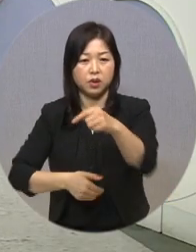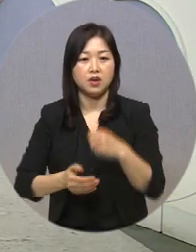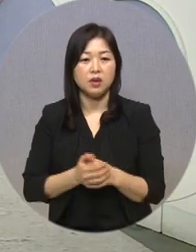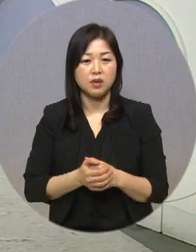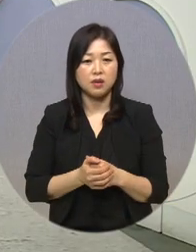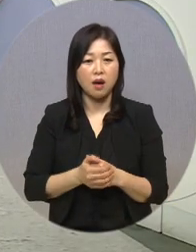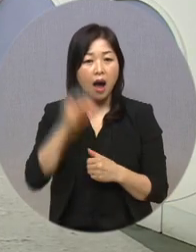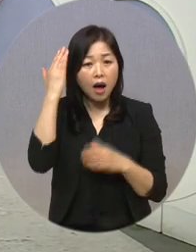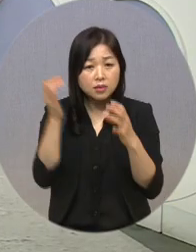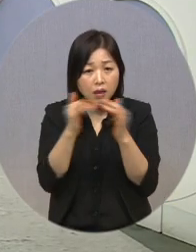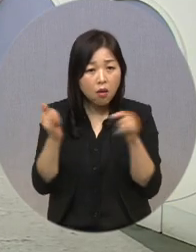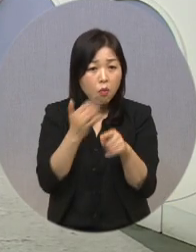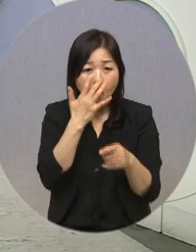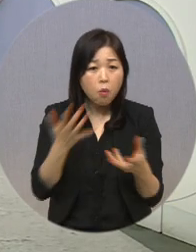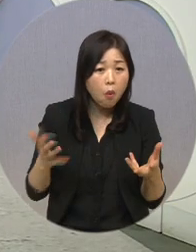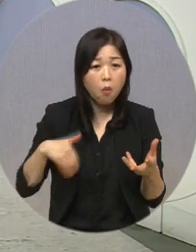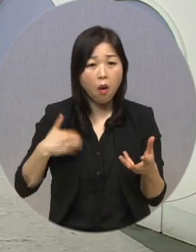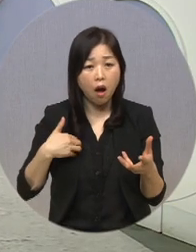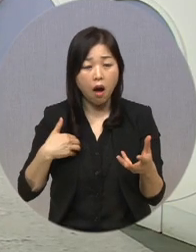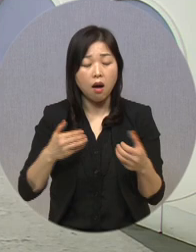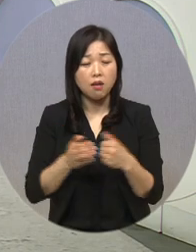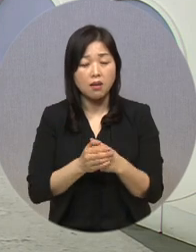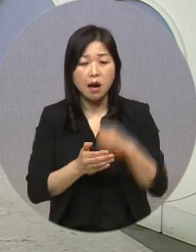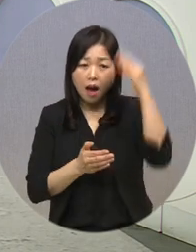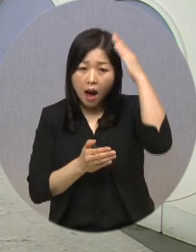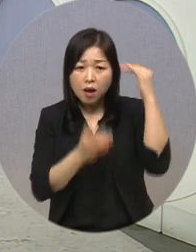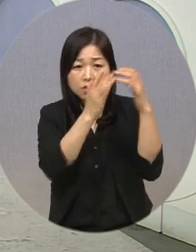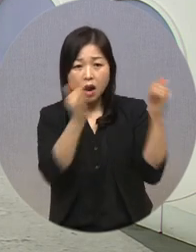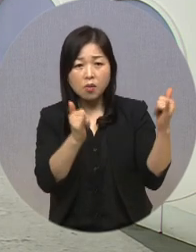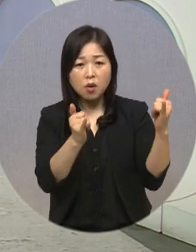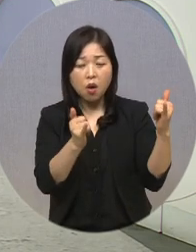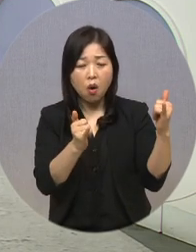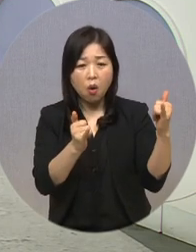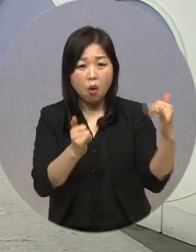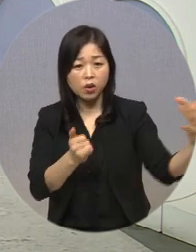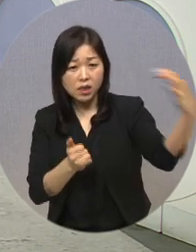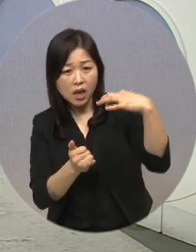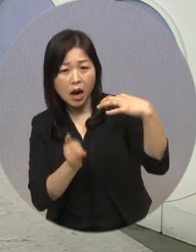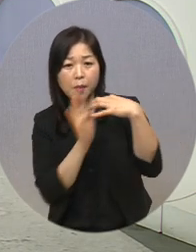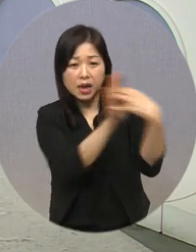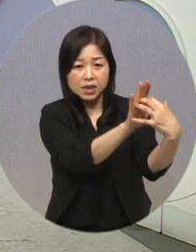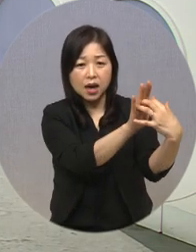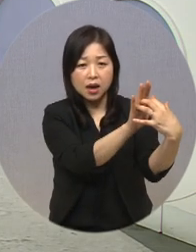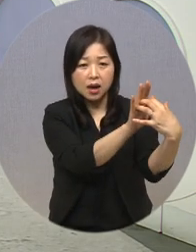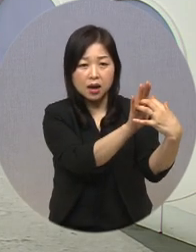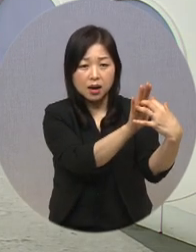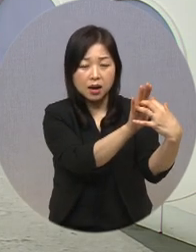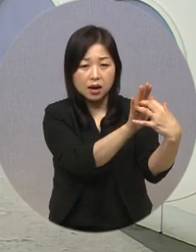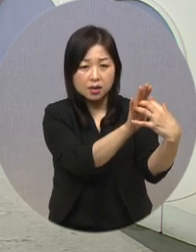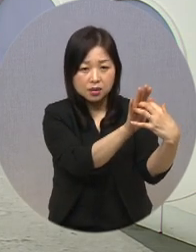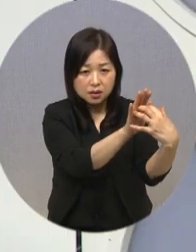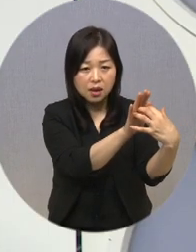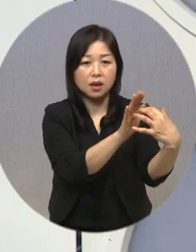한인이 뭐 합니까? 때려 흑인이 넘어오니까 막자. 아. 우리는 그때